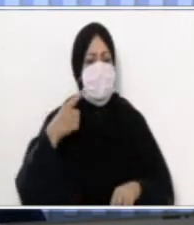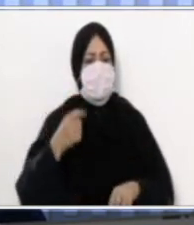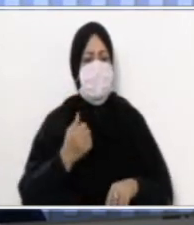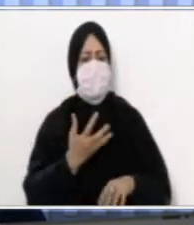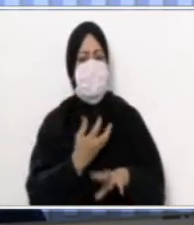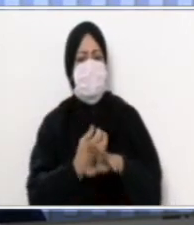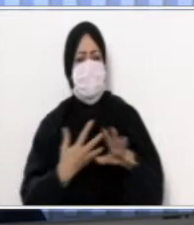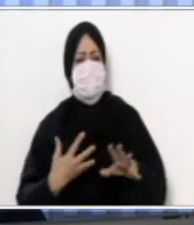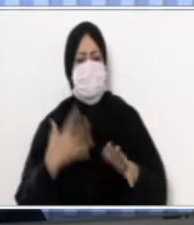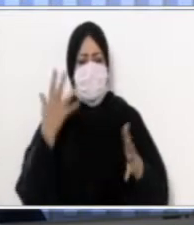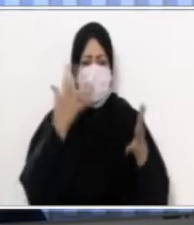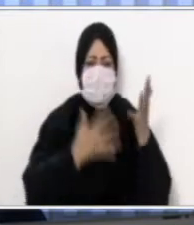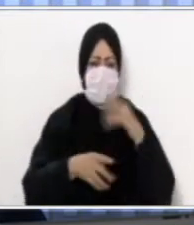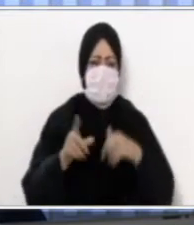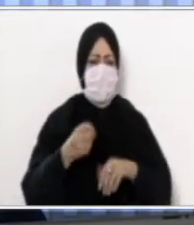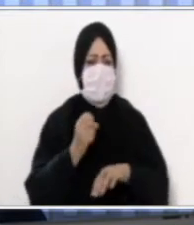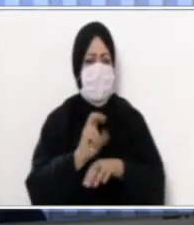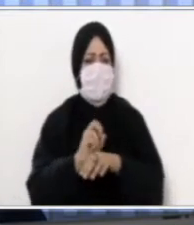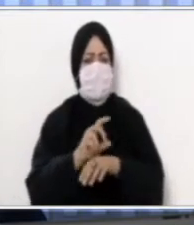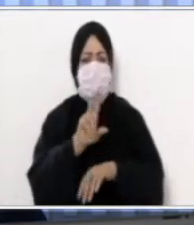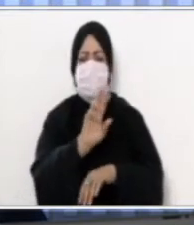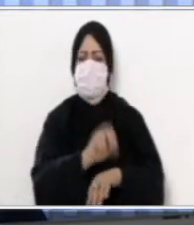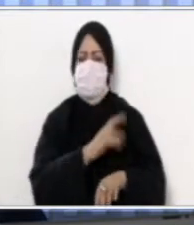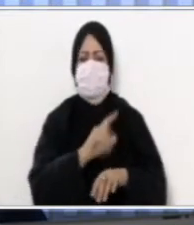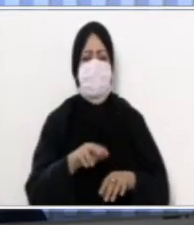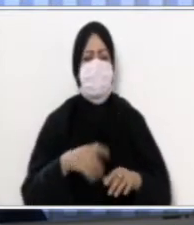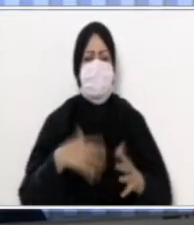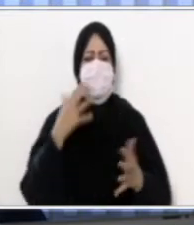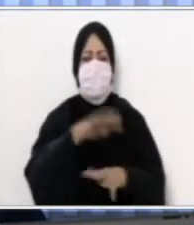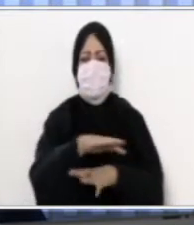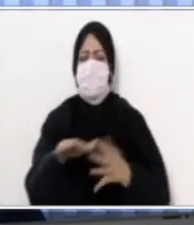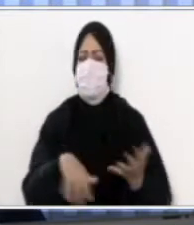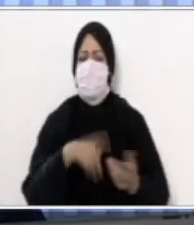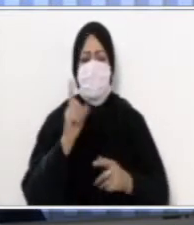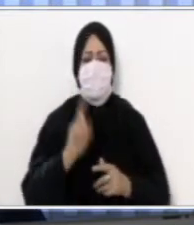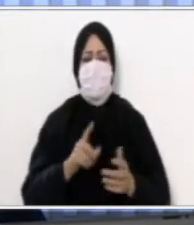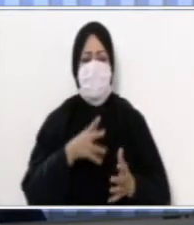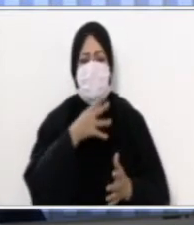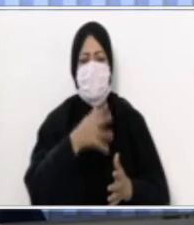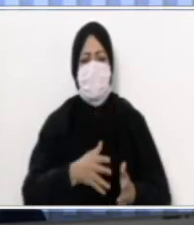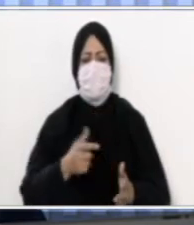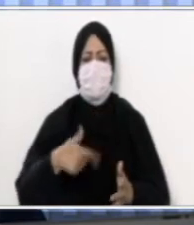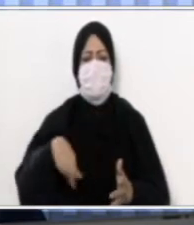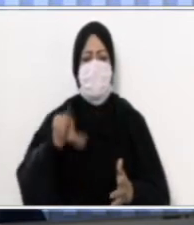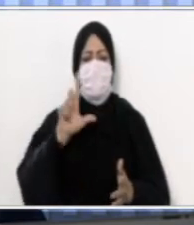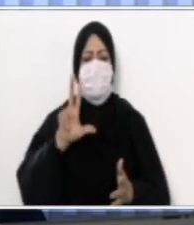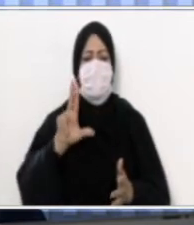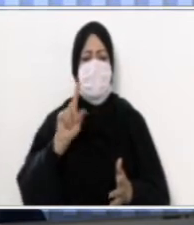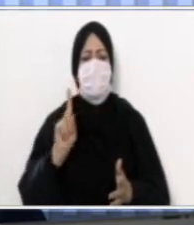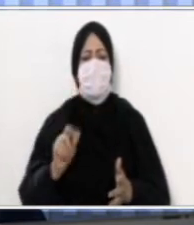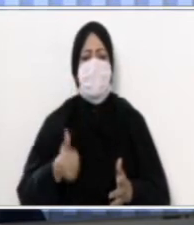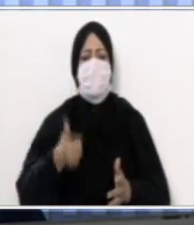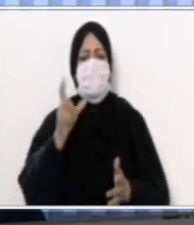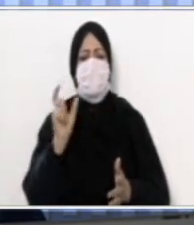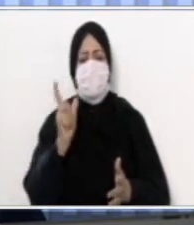الإشكال منشأه من الشيخ الألباني عليه رحمة الله، كان في الأردن الشيخ الألباني ورأى بأن